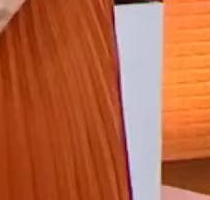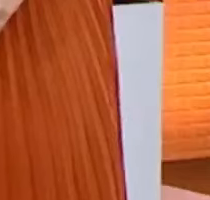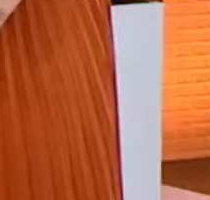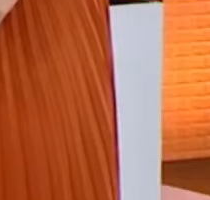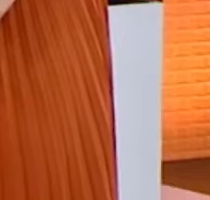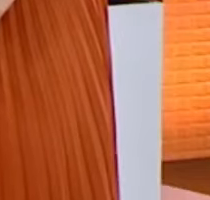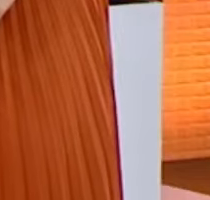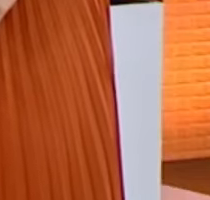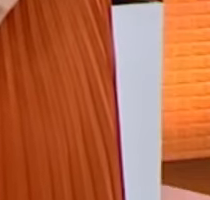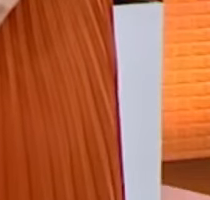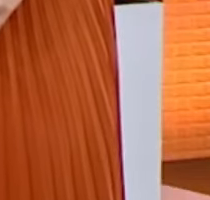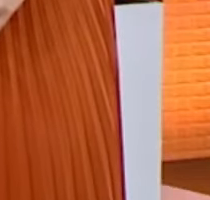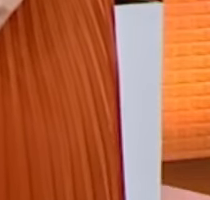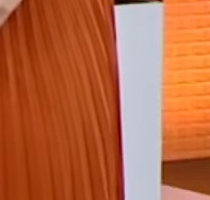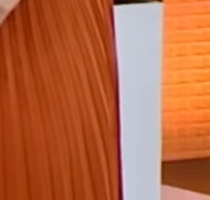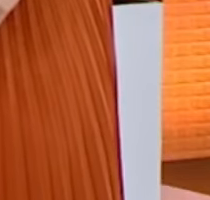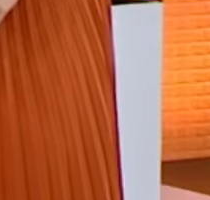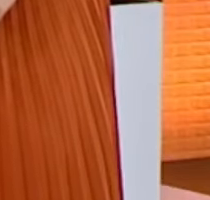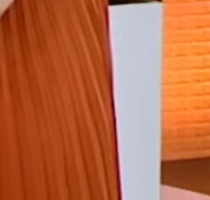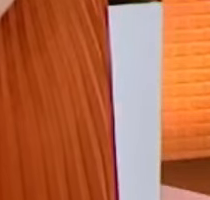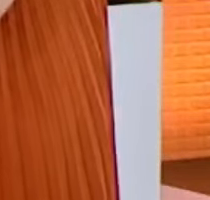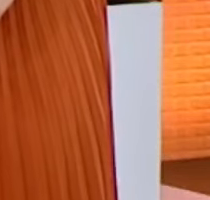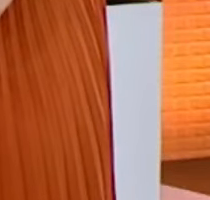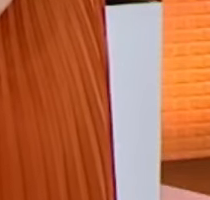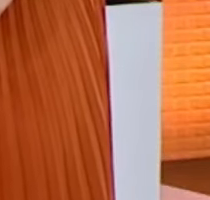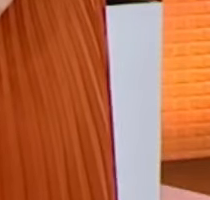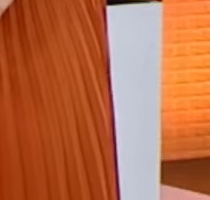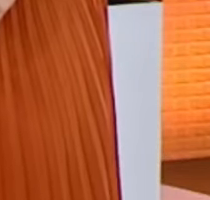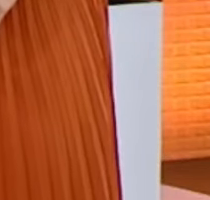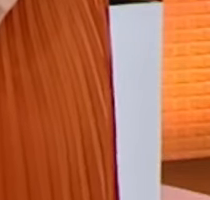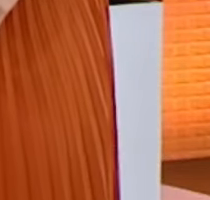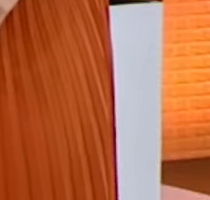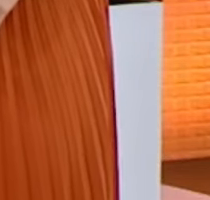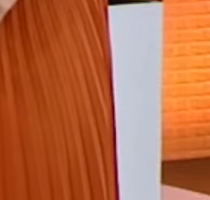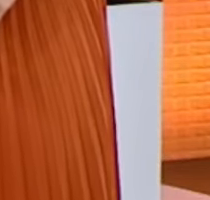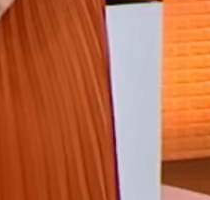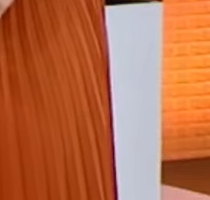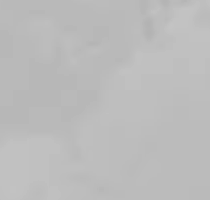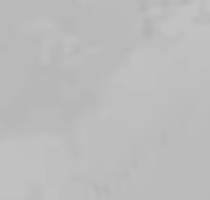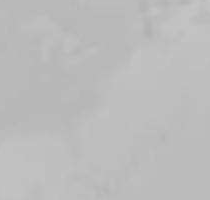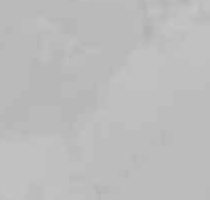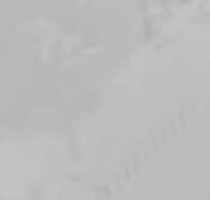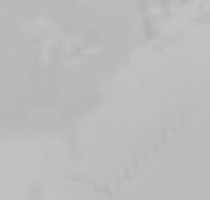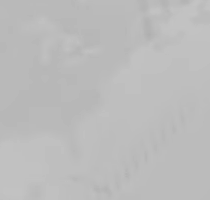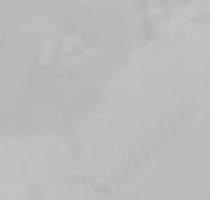niyo po kami sa GMA Pinoy TV at sa www.gmanews.tv.